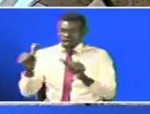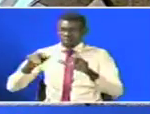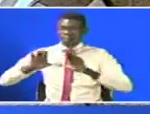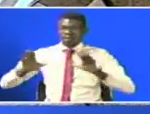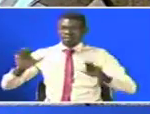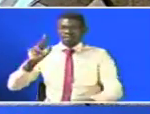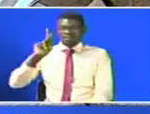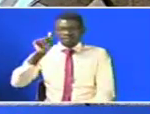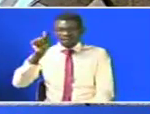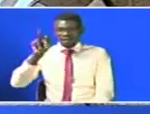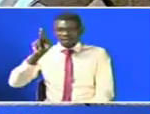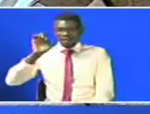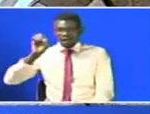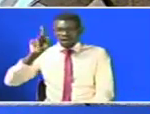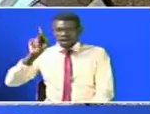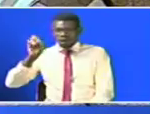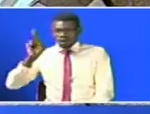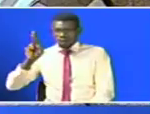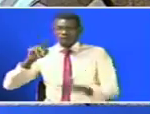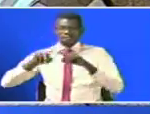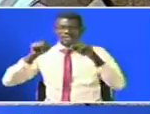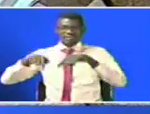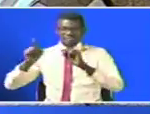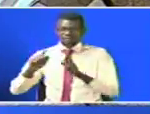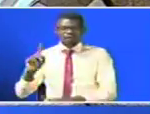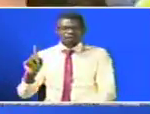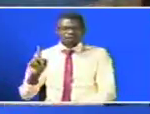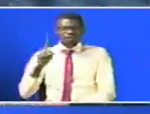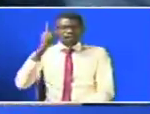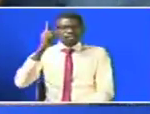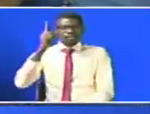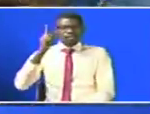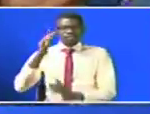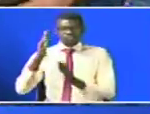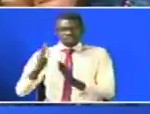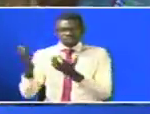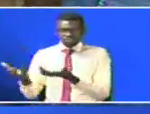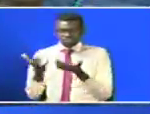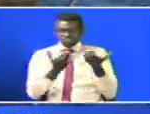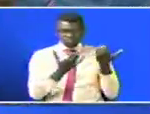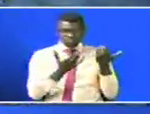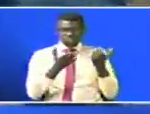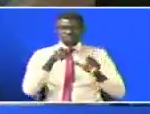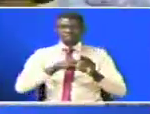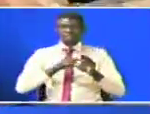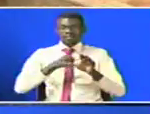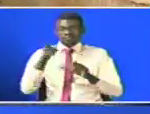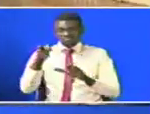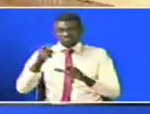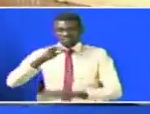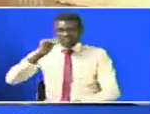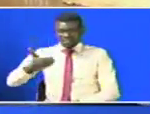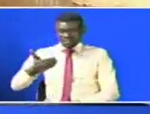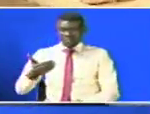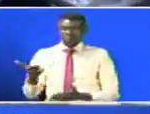yeye anajivunia kuwa ni wa kwanza kuleta ujuzi huu jijini. Kama wasemavyo kwamba chakale hudumu,